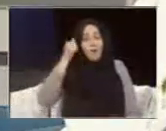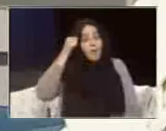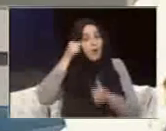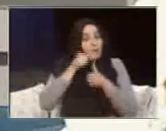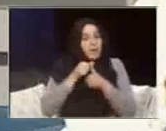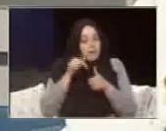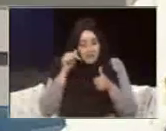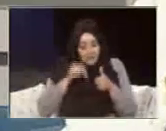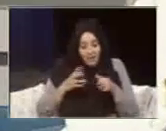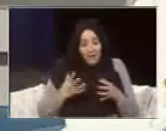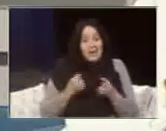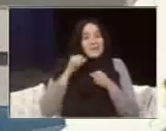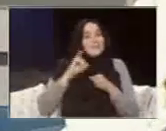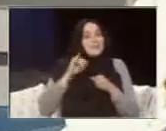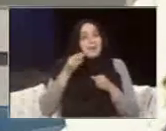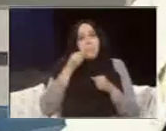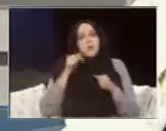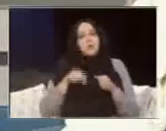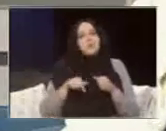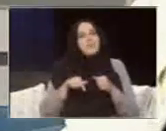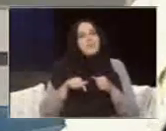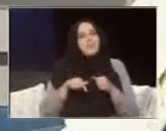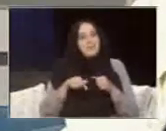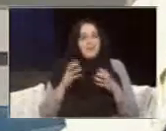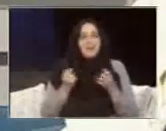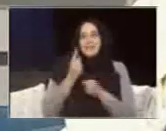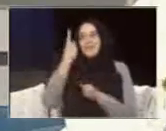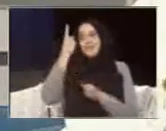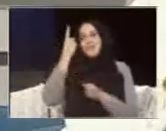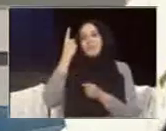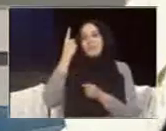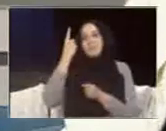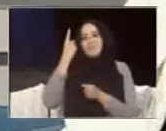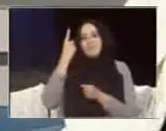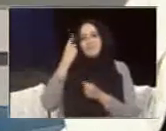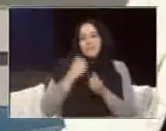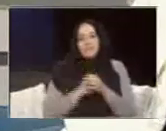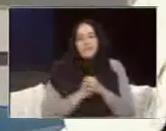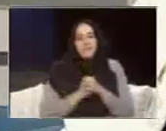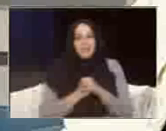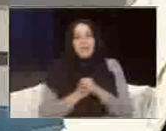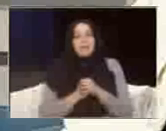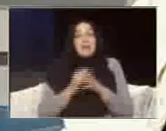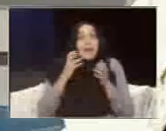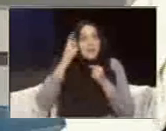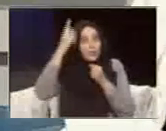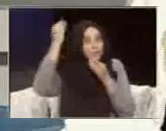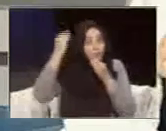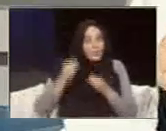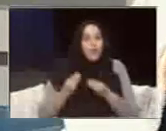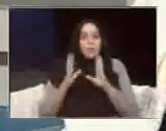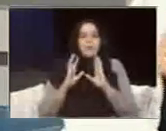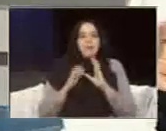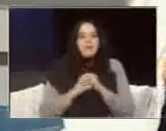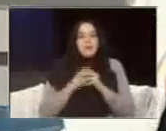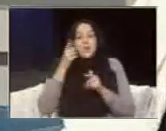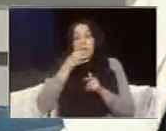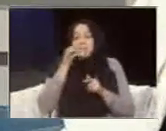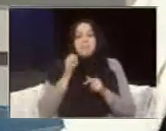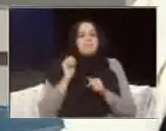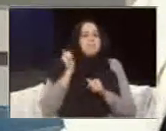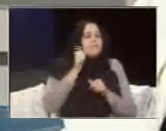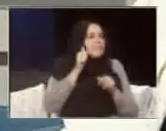هذا القوت، بأن هذا الغذاء هو رزق من رزق الله عز وجل، هو من الله عز وجل. وما من دابة في الأرض